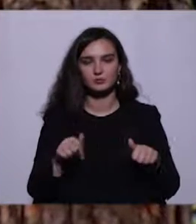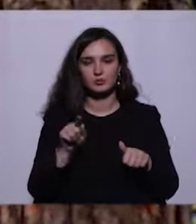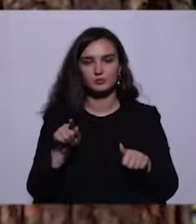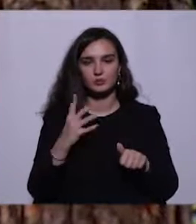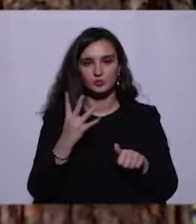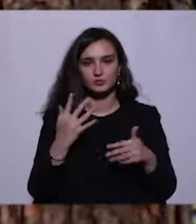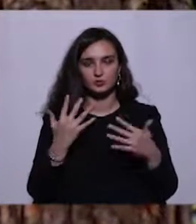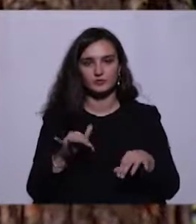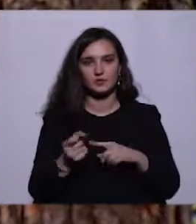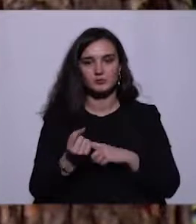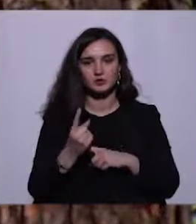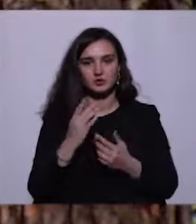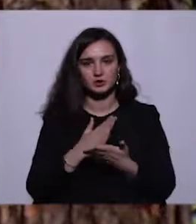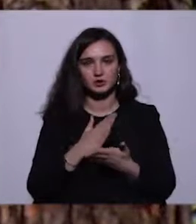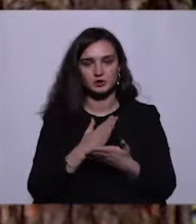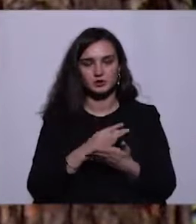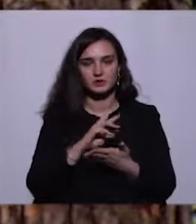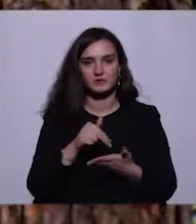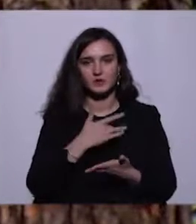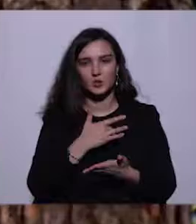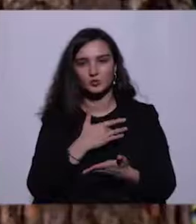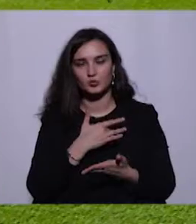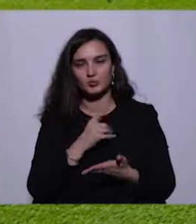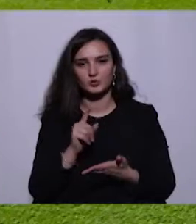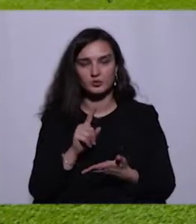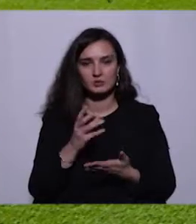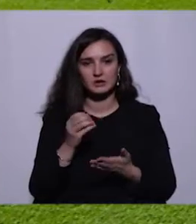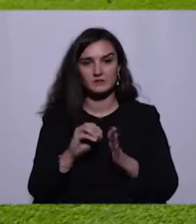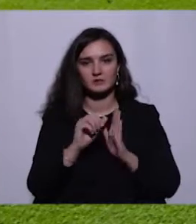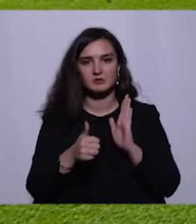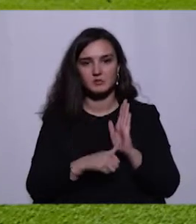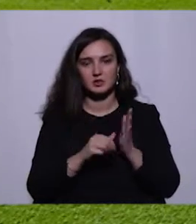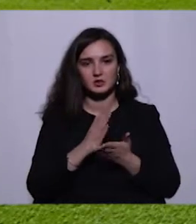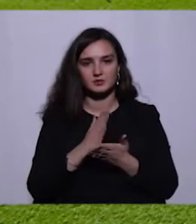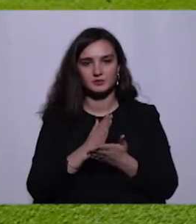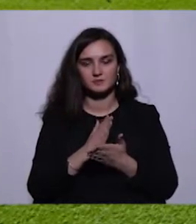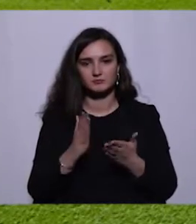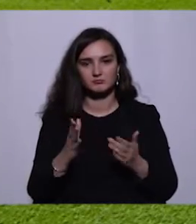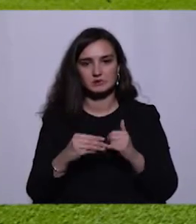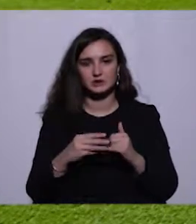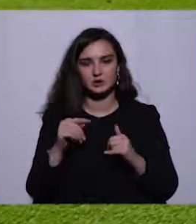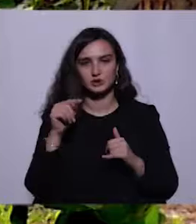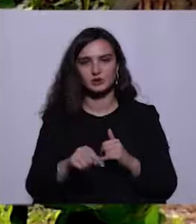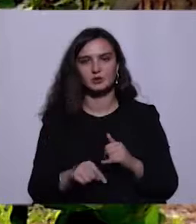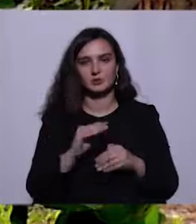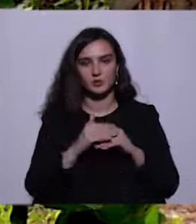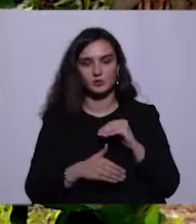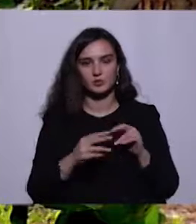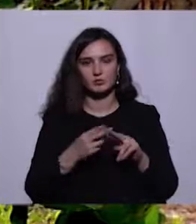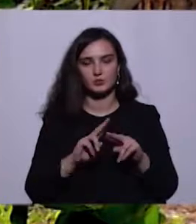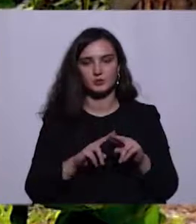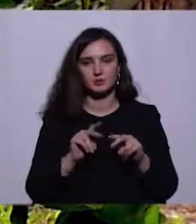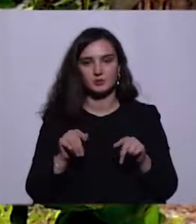კომპლექსი 4 უკვე აღმოჩენილია და ვარაუდობენ რომ კიდევ 16 არის მიწაში დაფარული. ასე